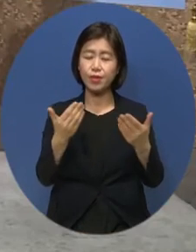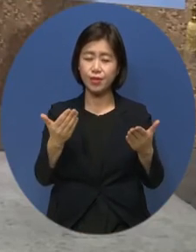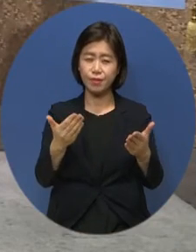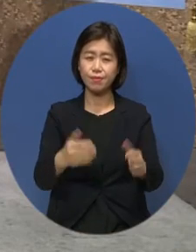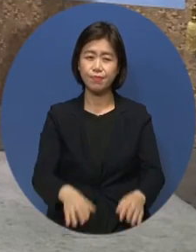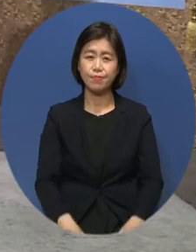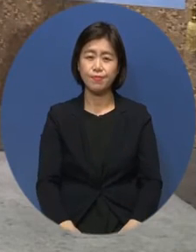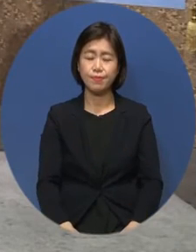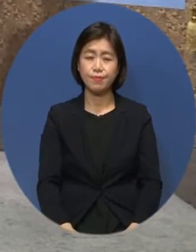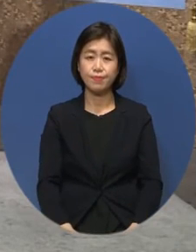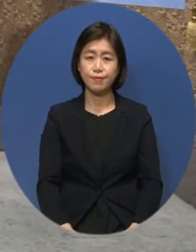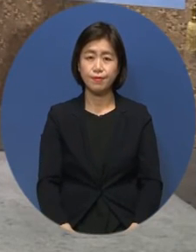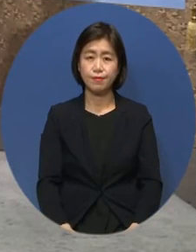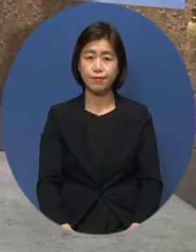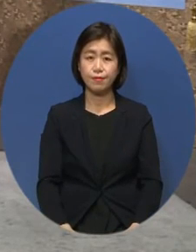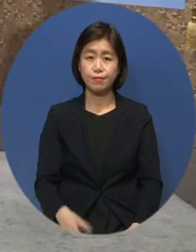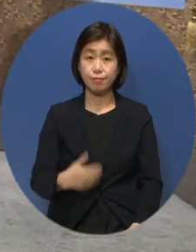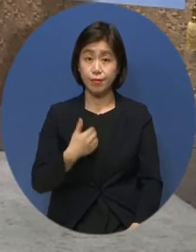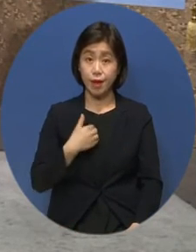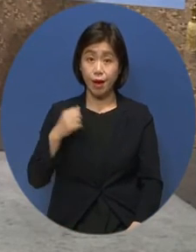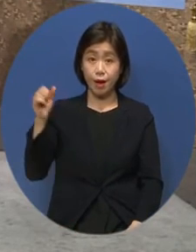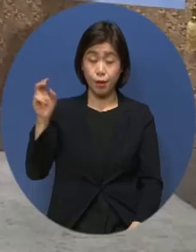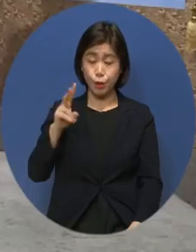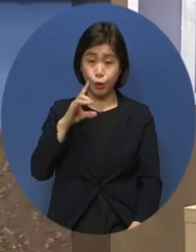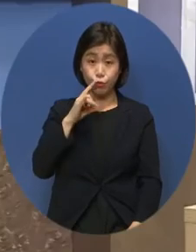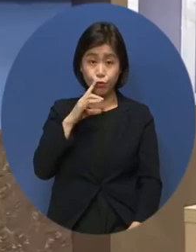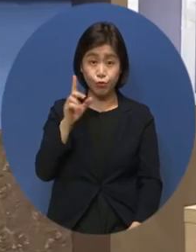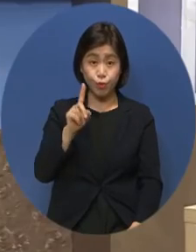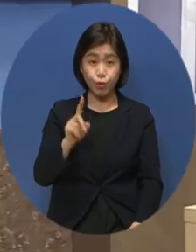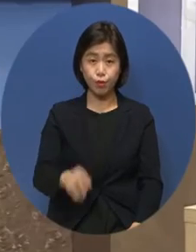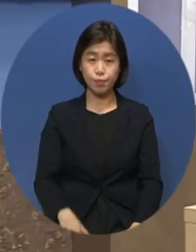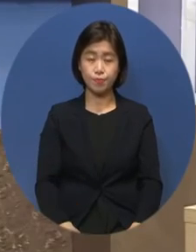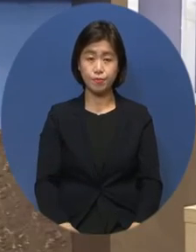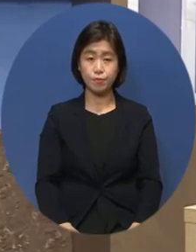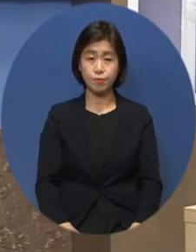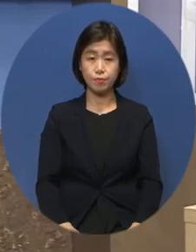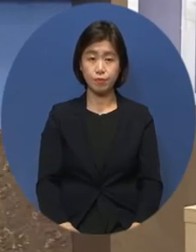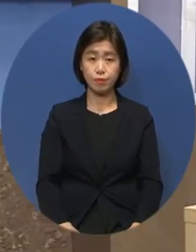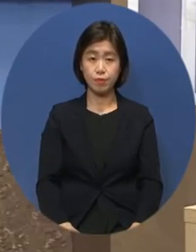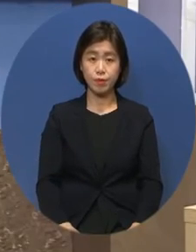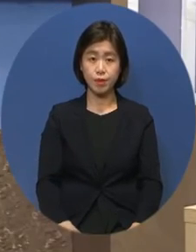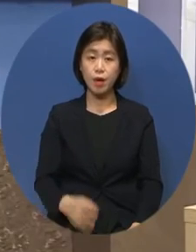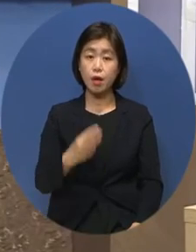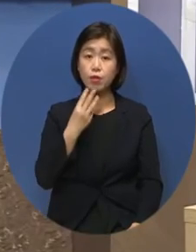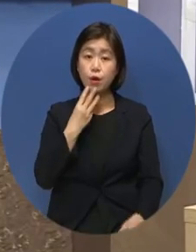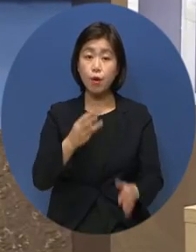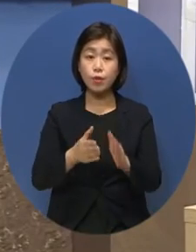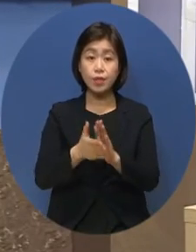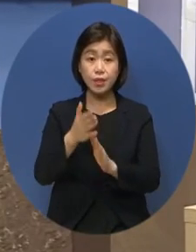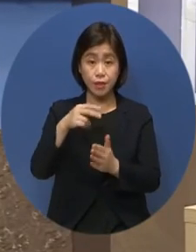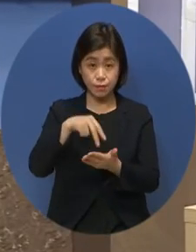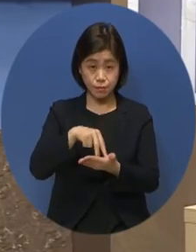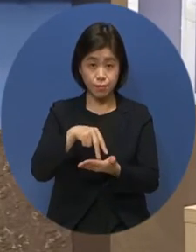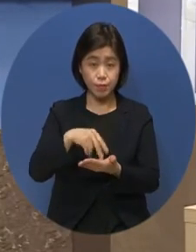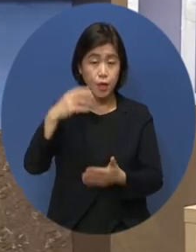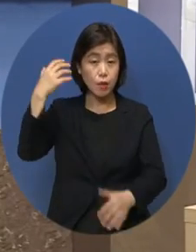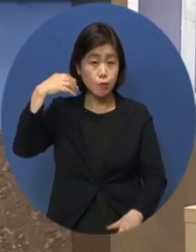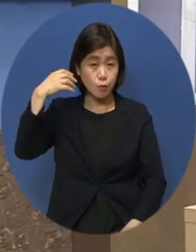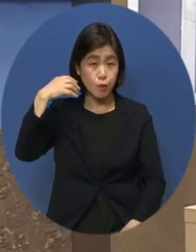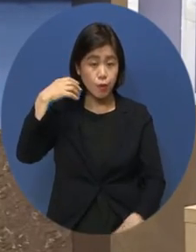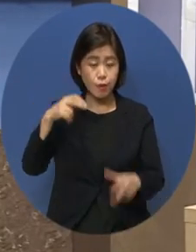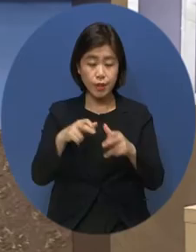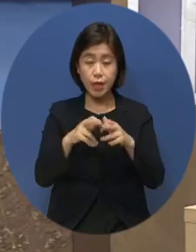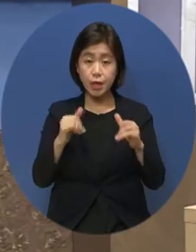어 그러면 은 어제 갑자기 도 궁금해지는 게 이게 서울시립 명도 부장이 복지관 이잖아요 그러면 서울 내에